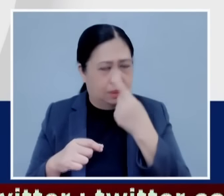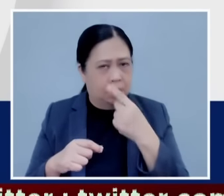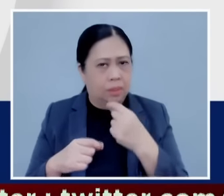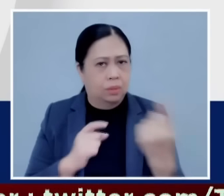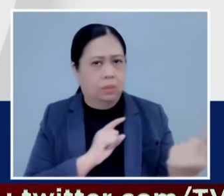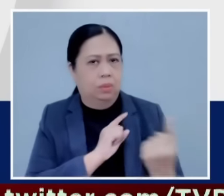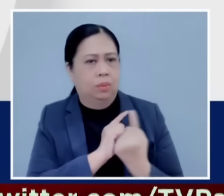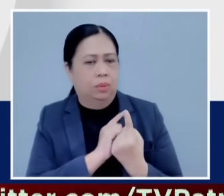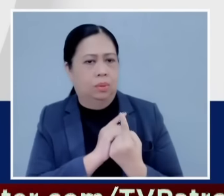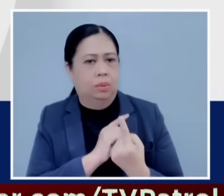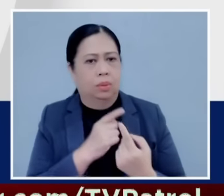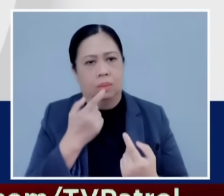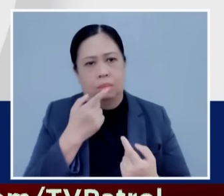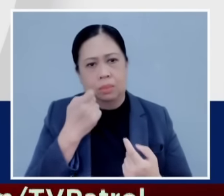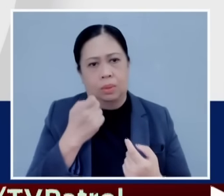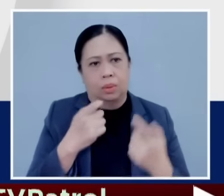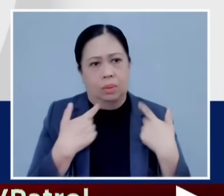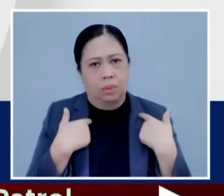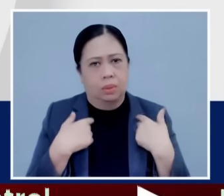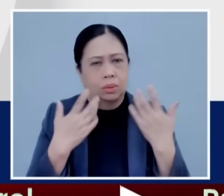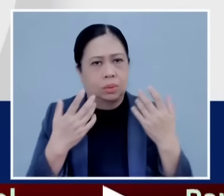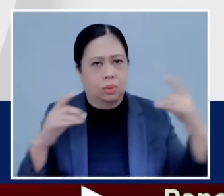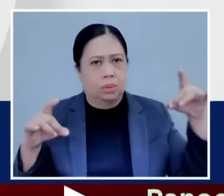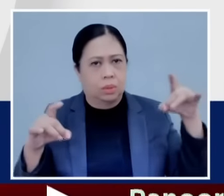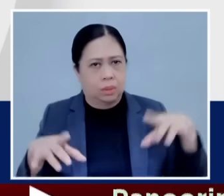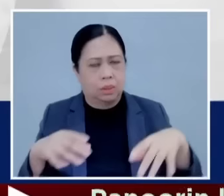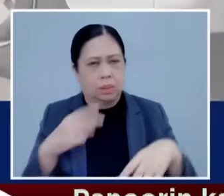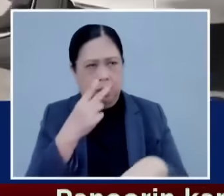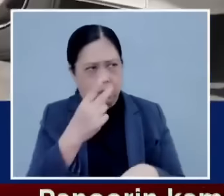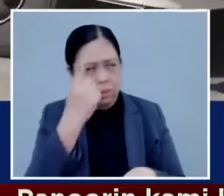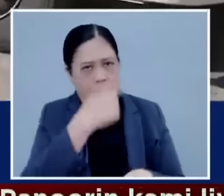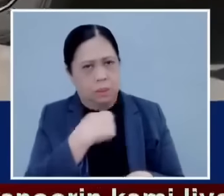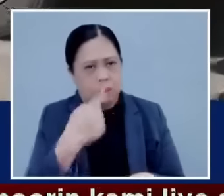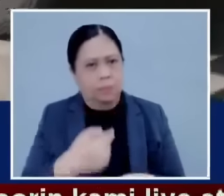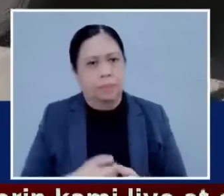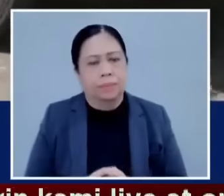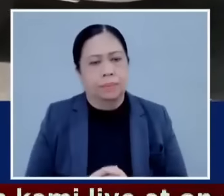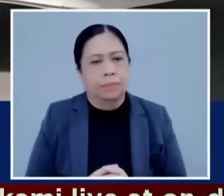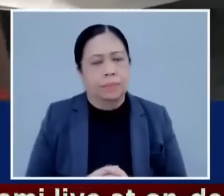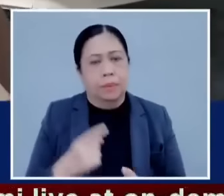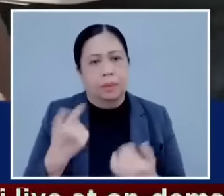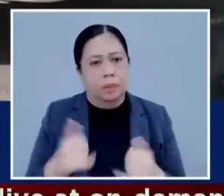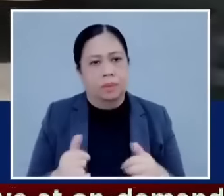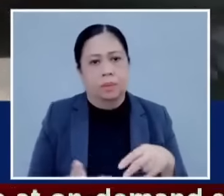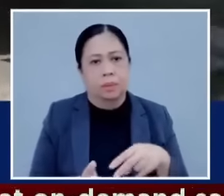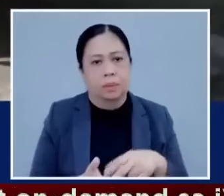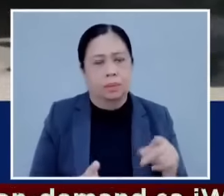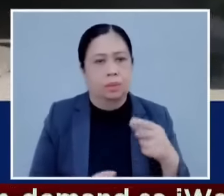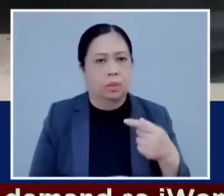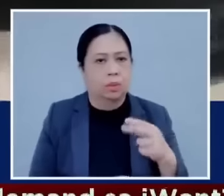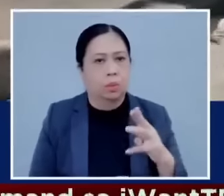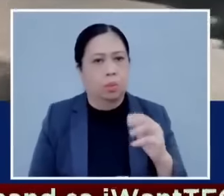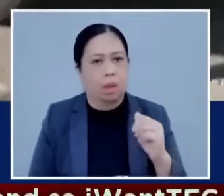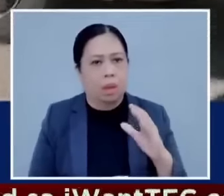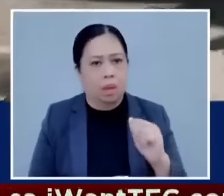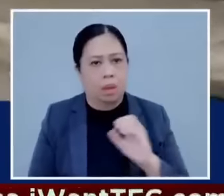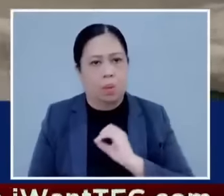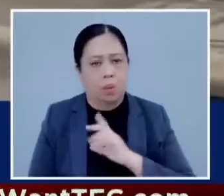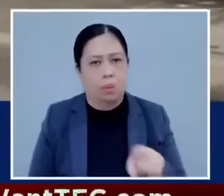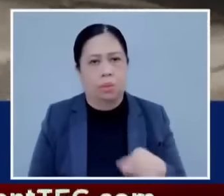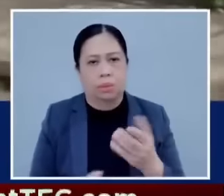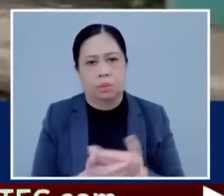sir. Dahil bukas pa naman po yung ilaw ng headlight ko nun, sir. Pinaninindigan naman ang Gumaka Transport na may-ari ng sinunog na